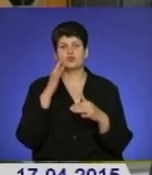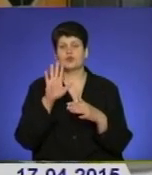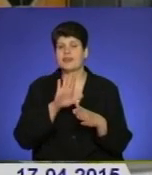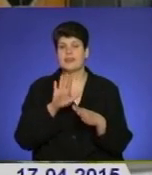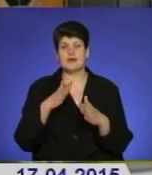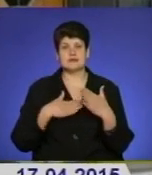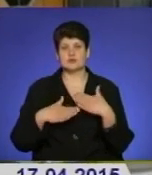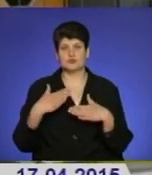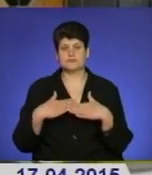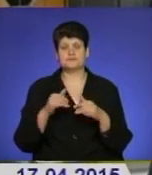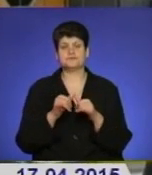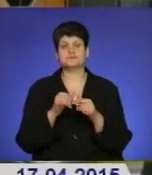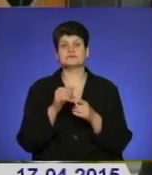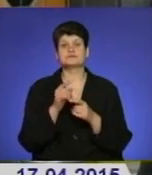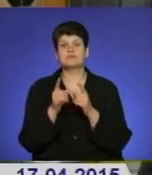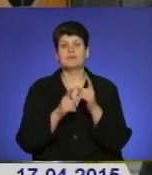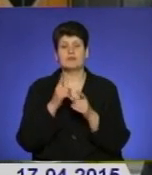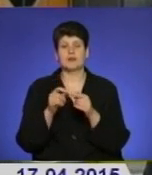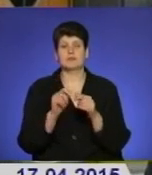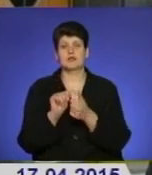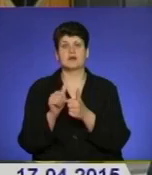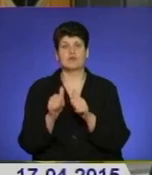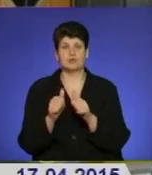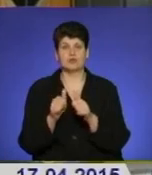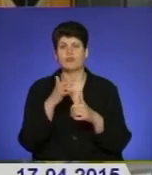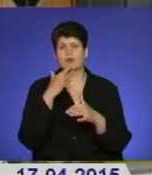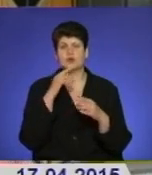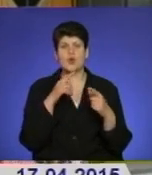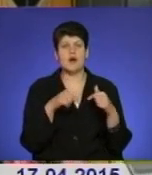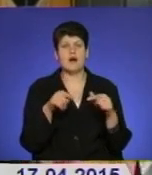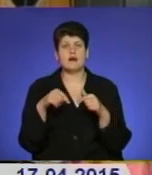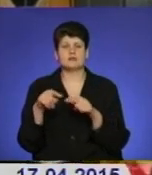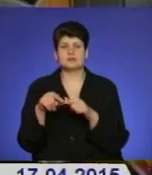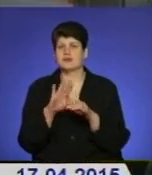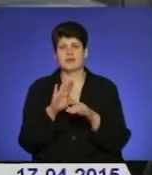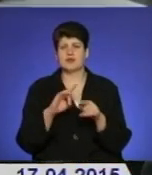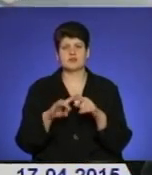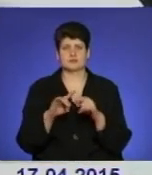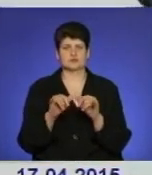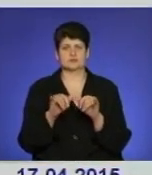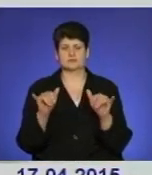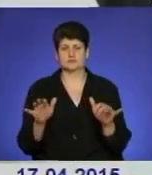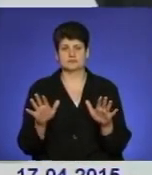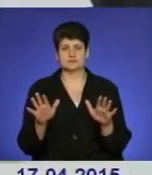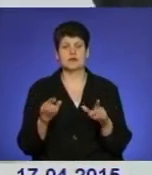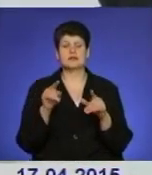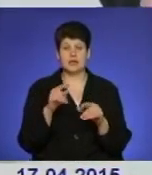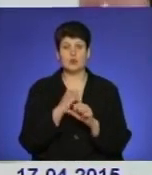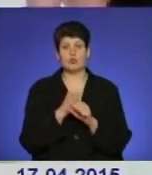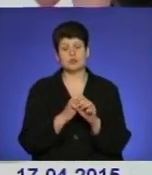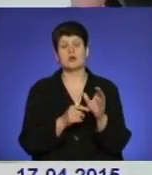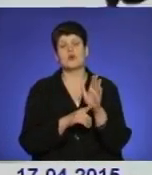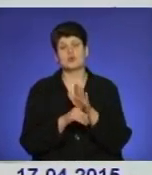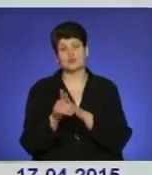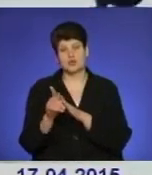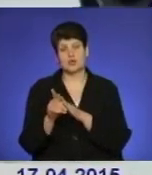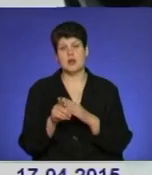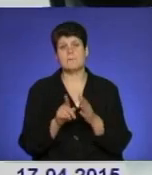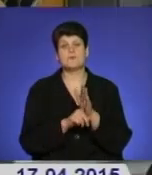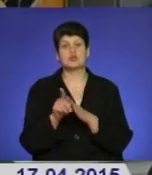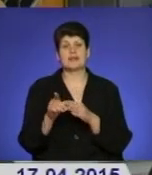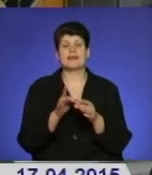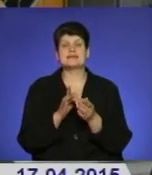які відбуваються в Україні. Тому що в багатьох важливих галузях вони йдуть не так швидко, як би цього хотілося. Так, робота розпочата. Почалася з